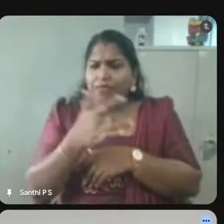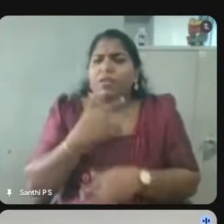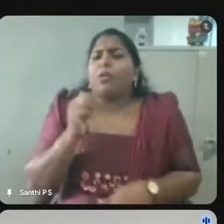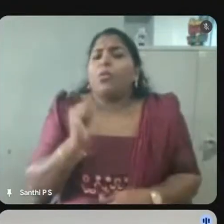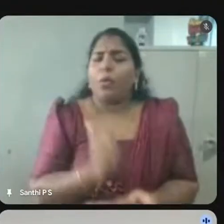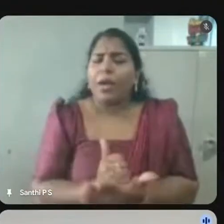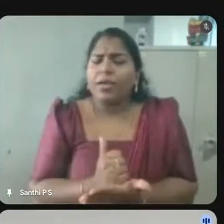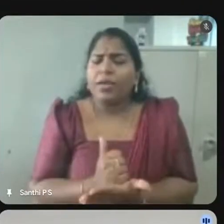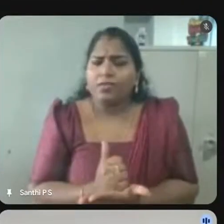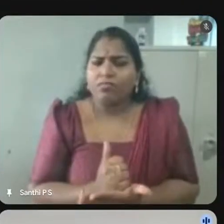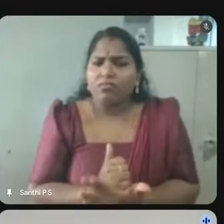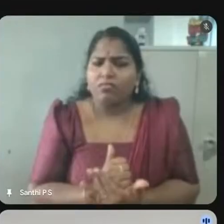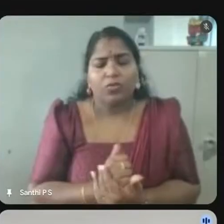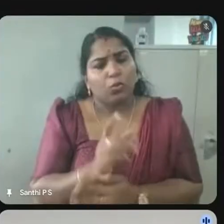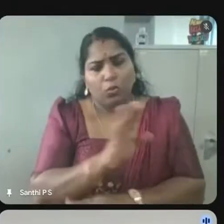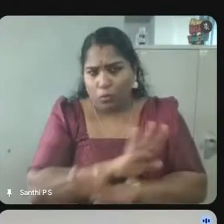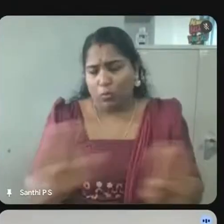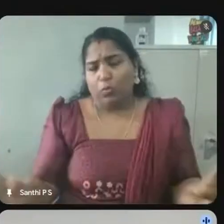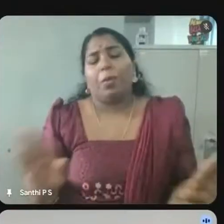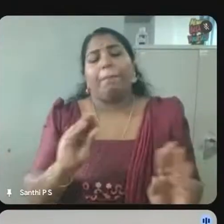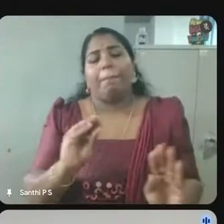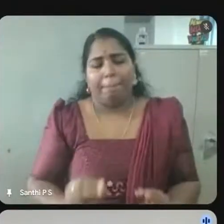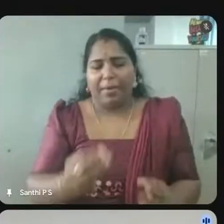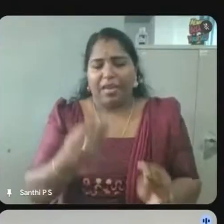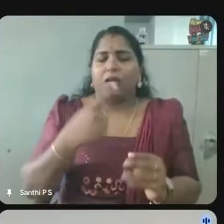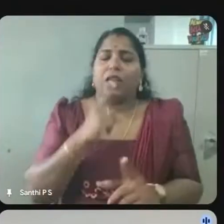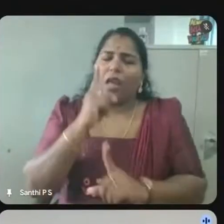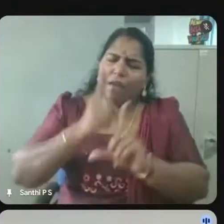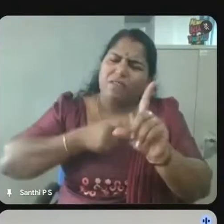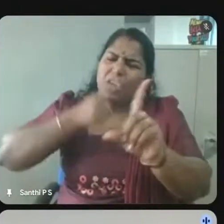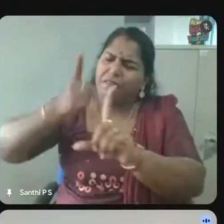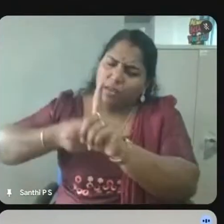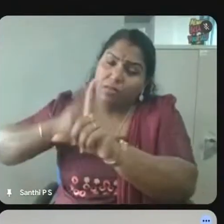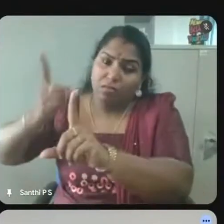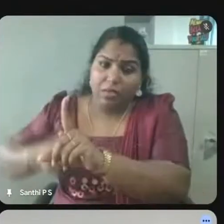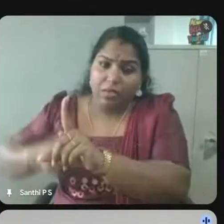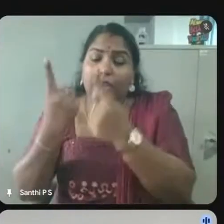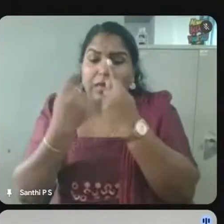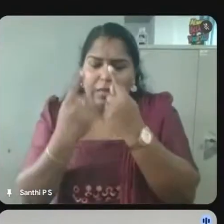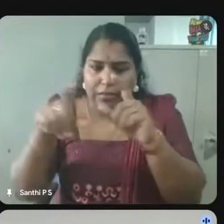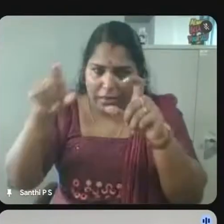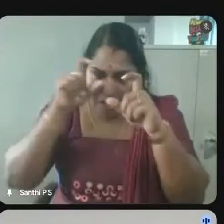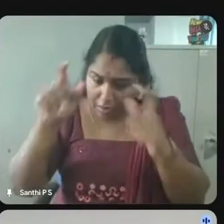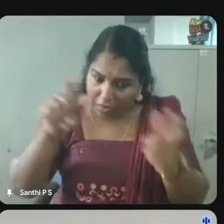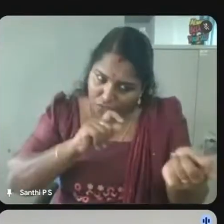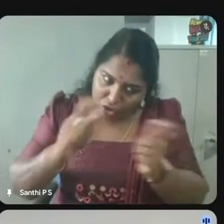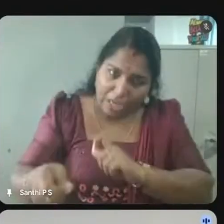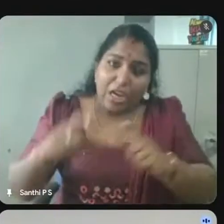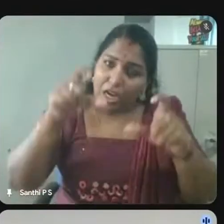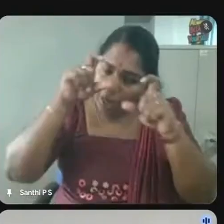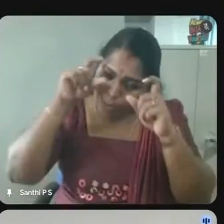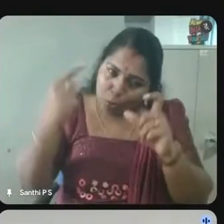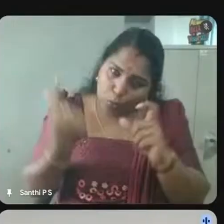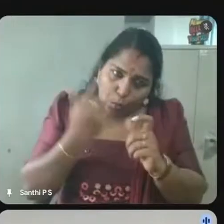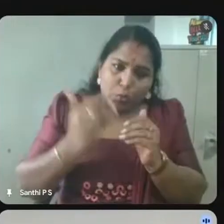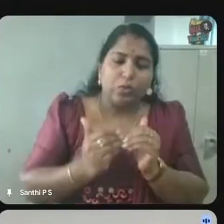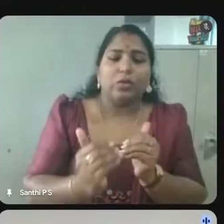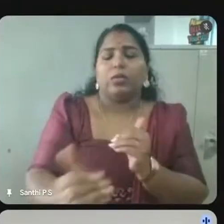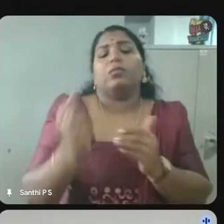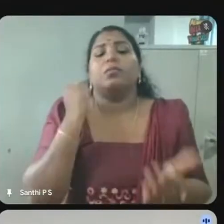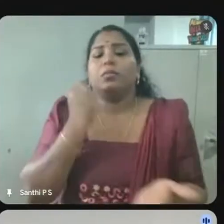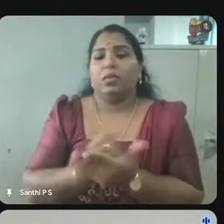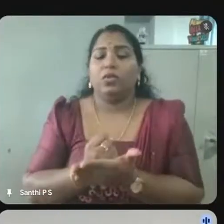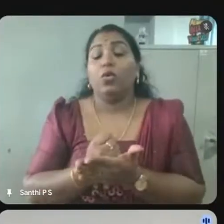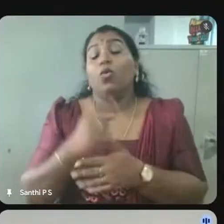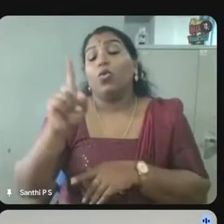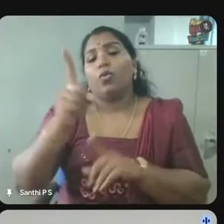ഇമ്പോർട്ടൻ്റ് ആണ്. ഞാൻ നേരത്തെ പറഞ്ഞു കഴിഞ്ഞു ഗ്ലോക്കോമയുടെ കാര്യം. പ്രത്യേകിച്ച് ഫാമിലി ഹിസ്റ്ററി ഉള്ളവര് അല്ലെങ്കിൽ 40 വയസ്സ് കഴിഞ്ഞവർ ഒരു വർഷത്തിലൊരിക്കൽ